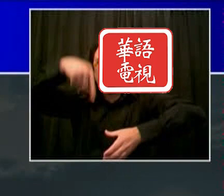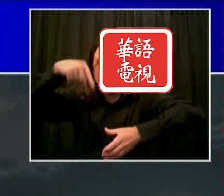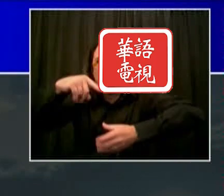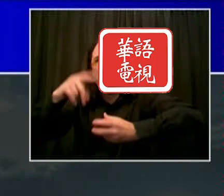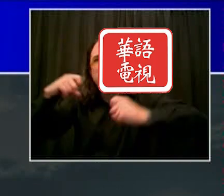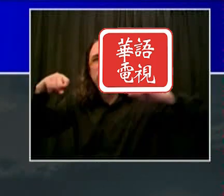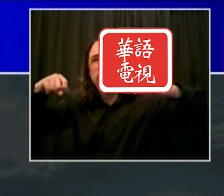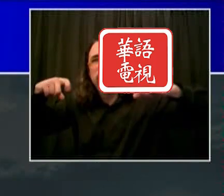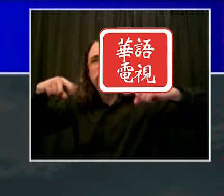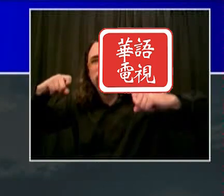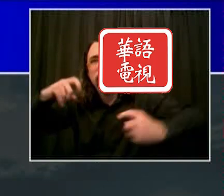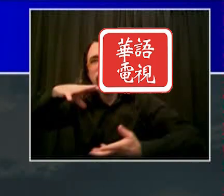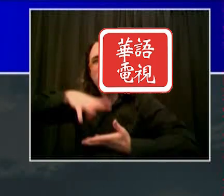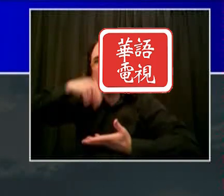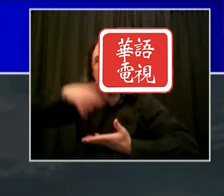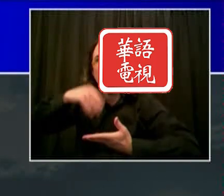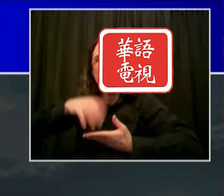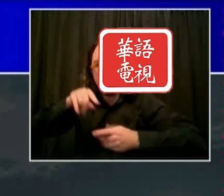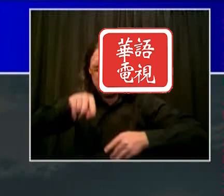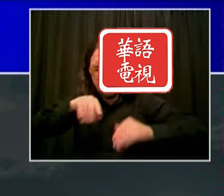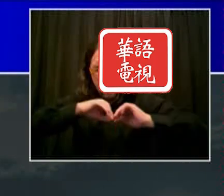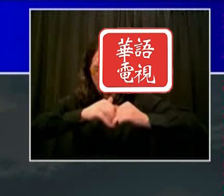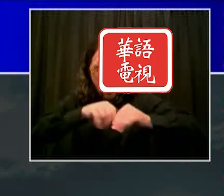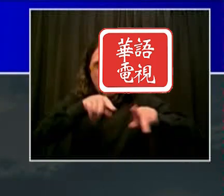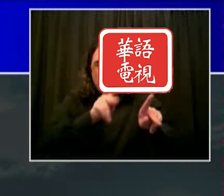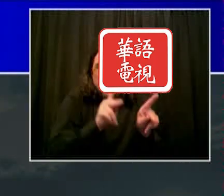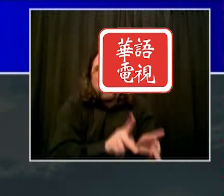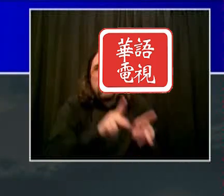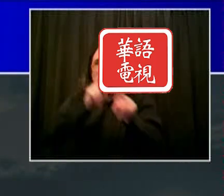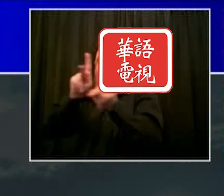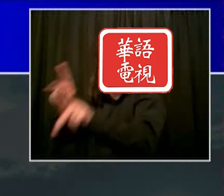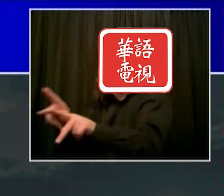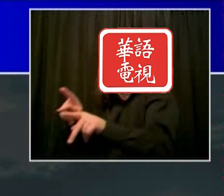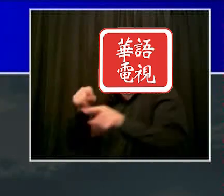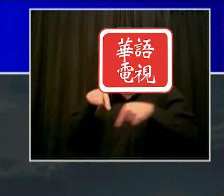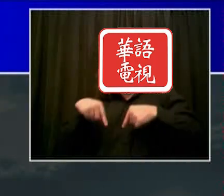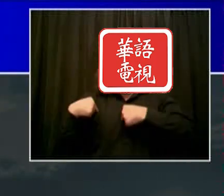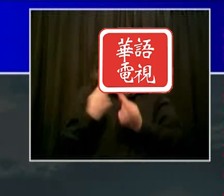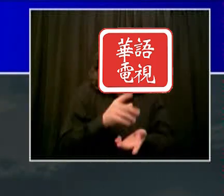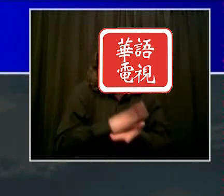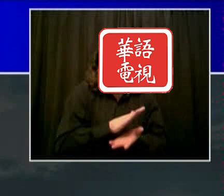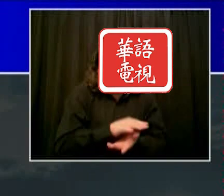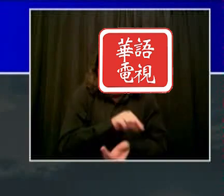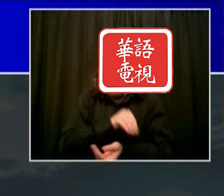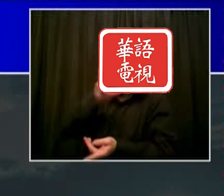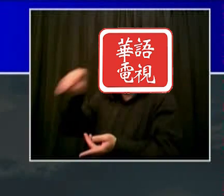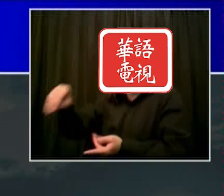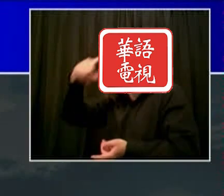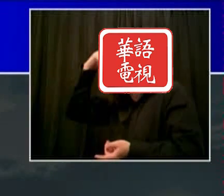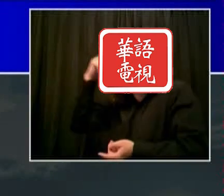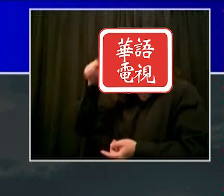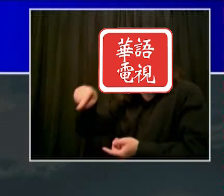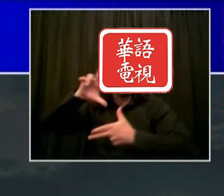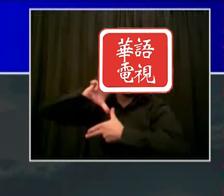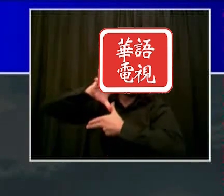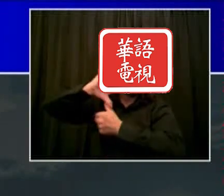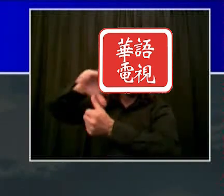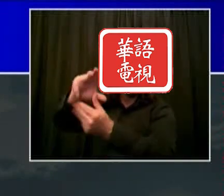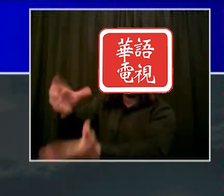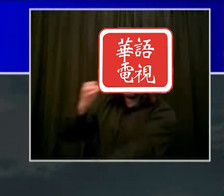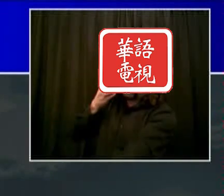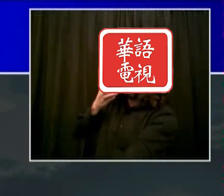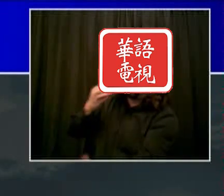纽约市长白思豪周二宣布，纽约市公立学校将通过远程学习展开暑期学校。白思豪指出，